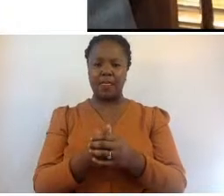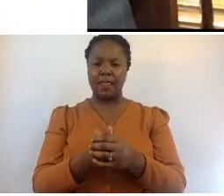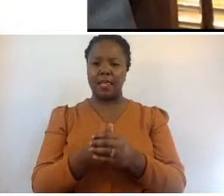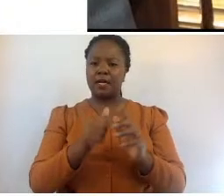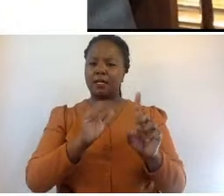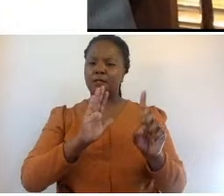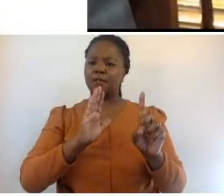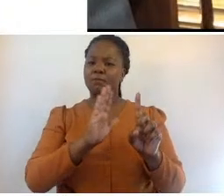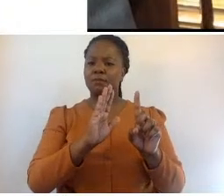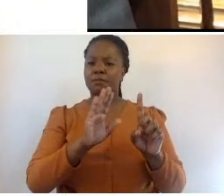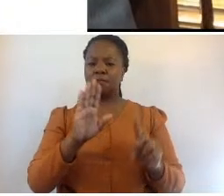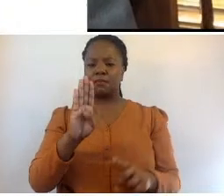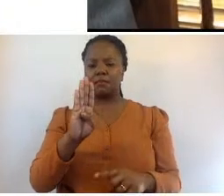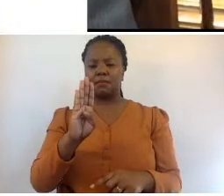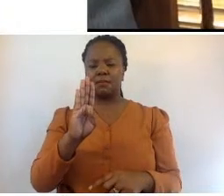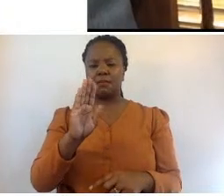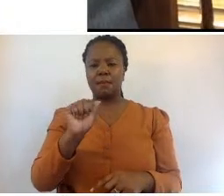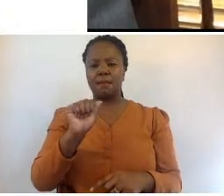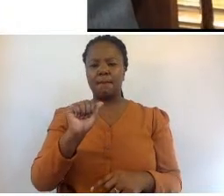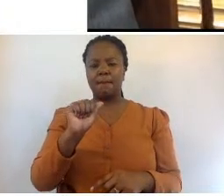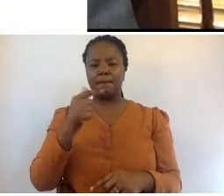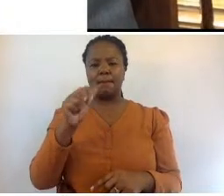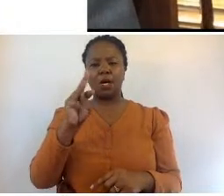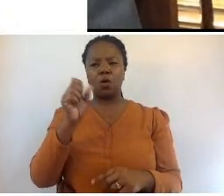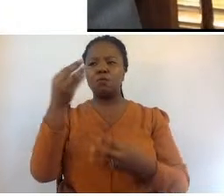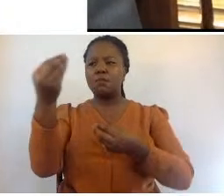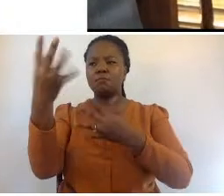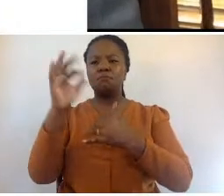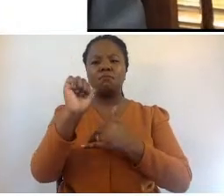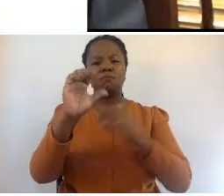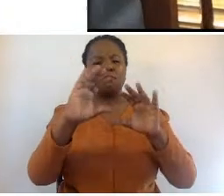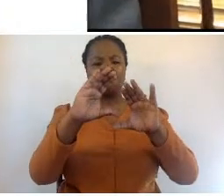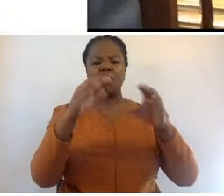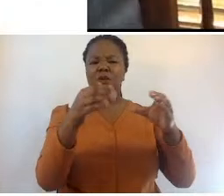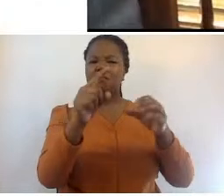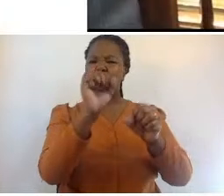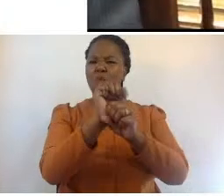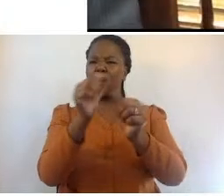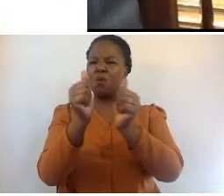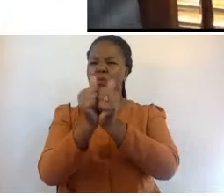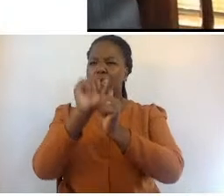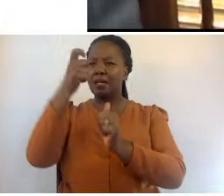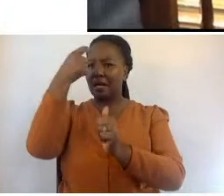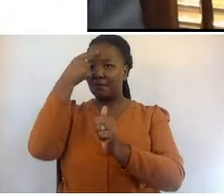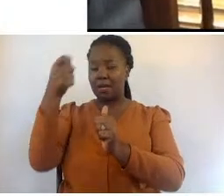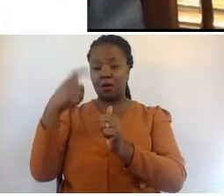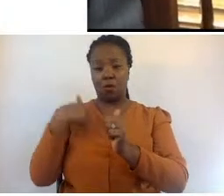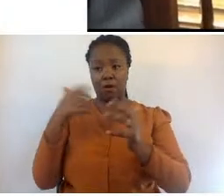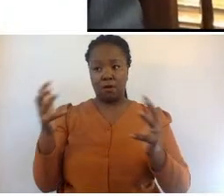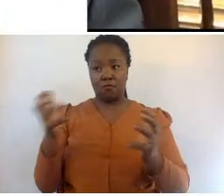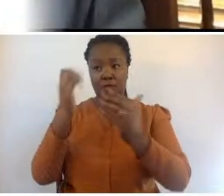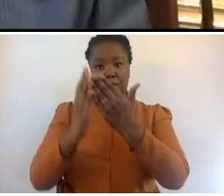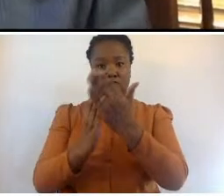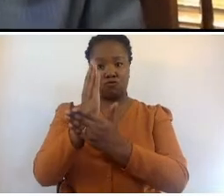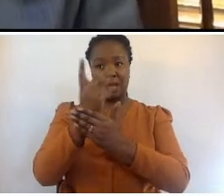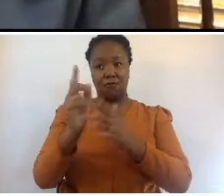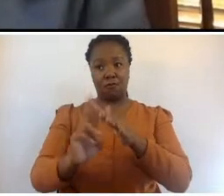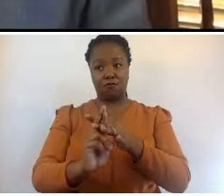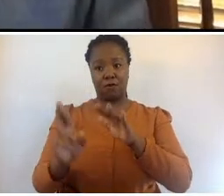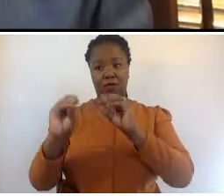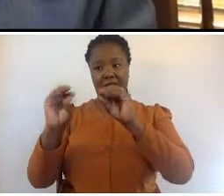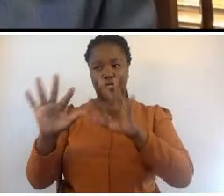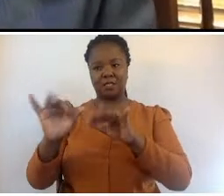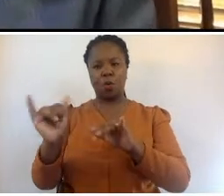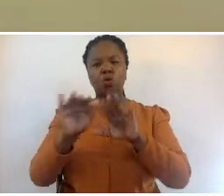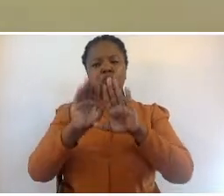violence sexiste qu'on trouve dans les écoles. Philbert, comment votre organisation œuvre-t-elle avec le gouvernement ougandais et d'autres acteurs pour promouvoir les droits